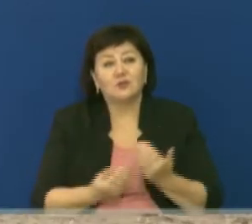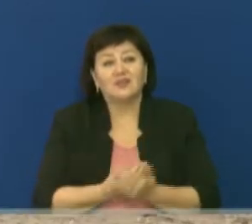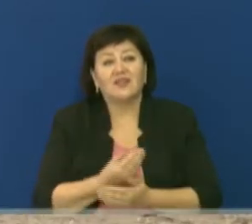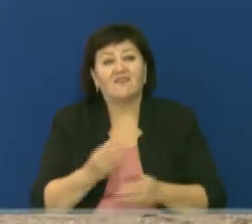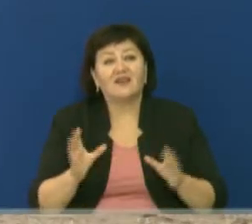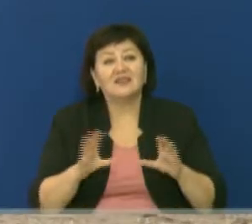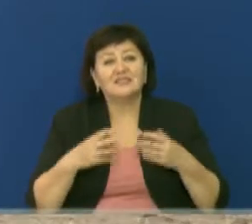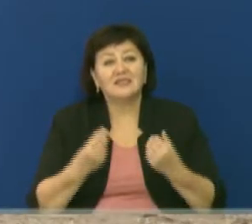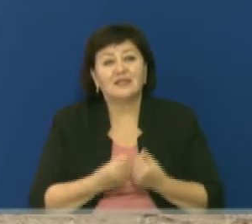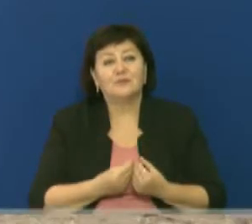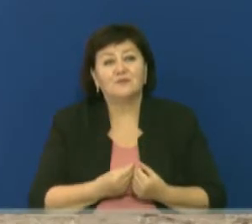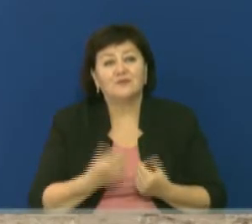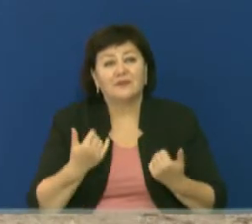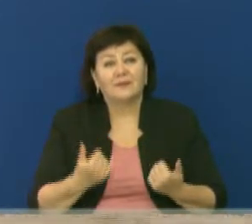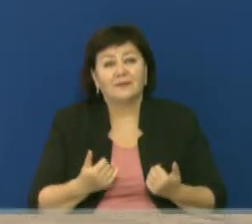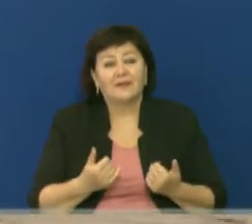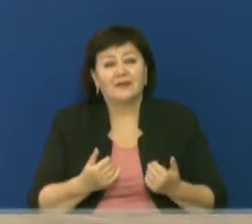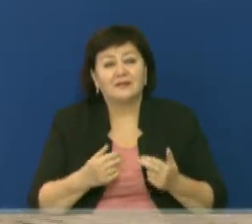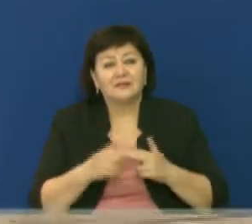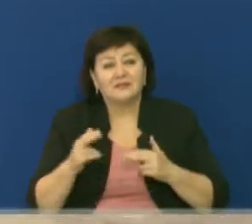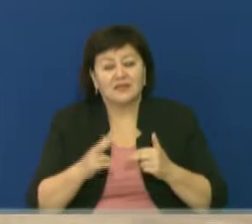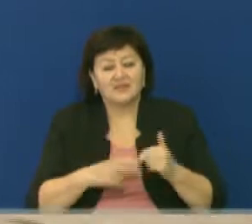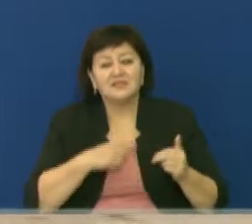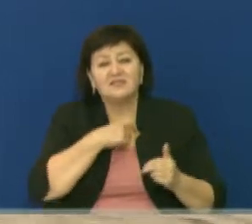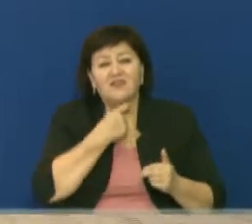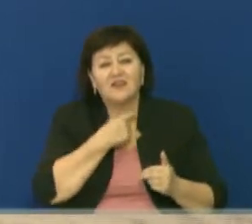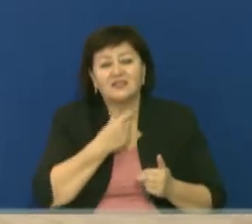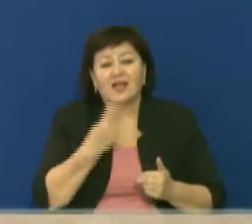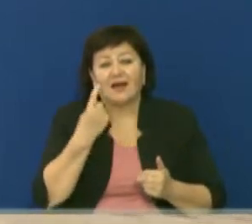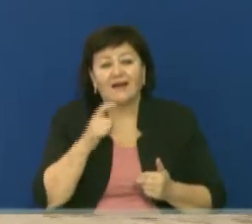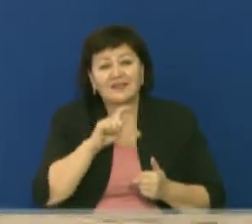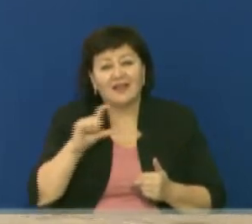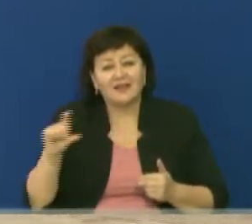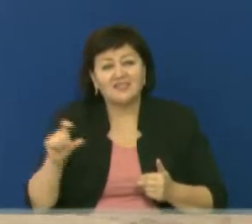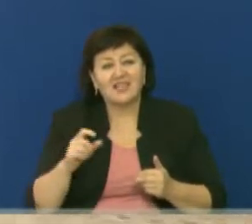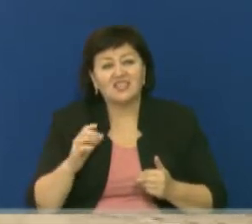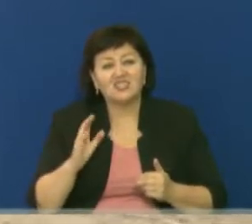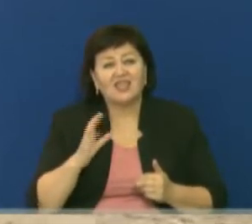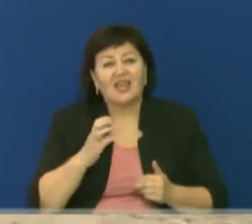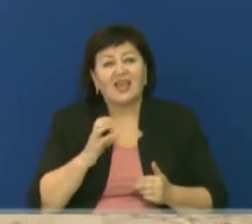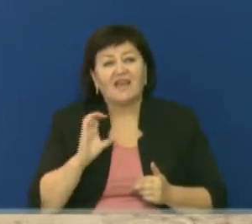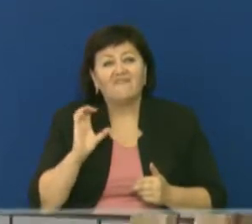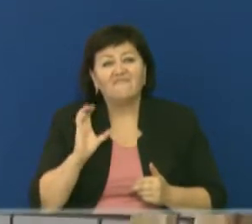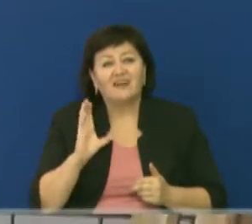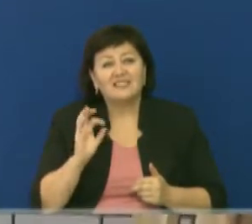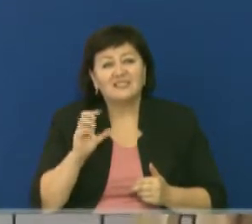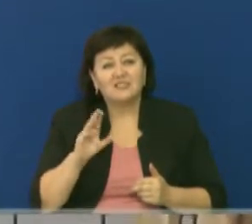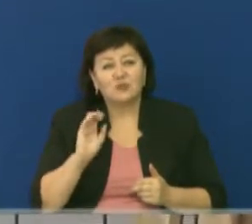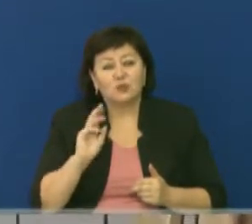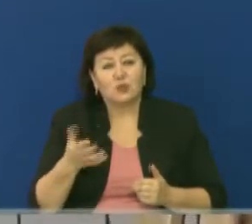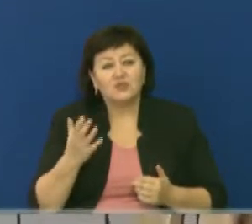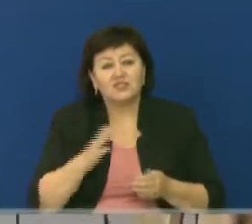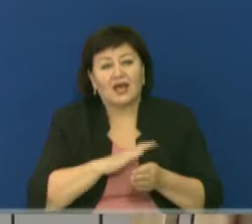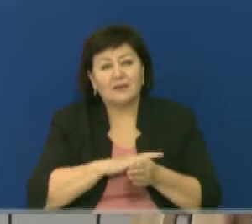В Аягозе полным ходом идет строительство жилья. В рамках программы «Одноэтажный Восток» в районном центре ведется работа по